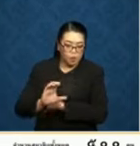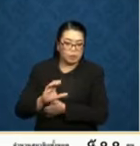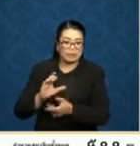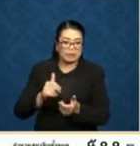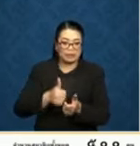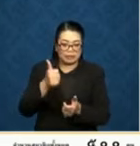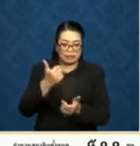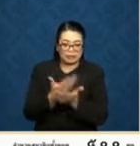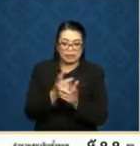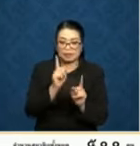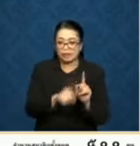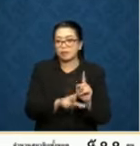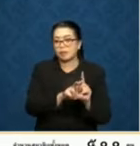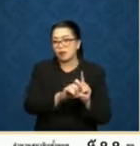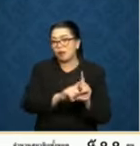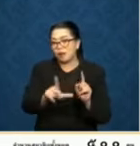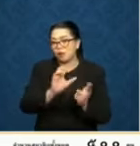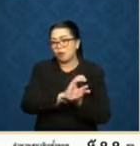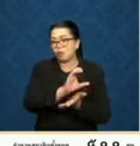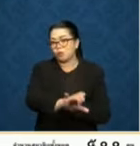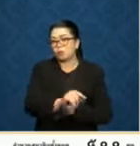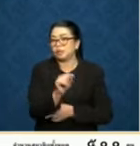ลานบา